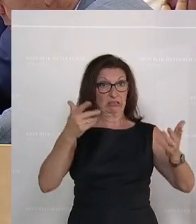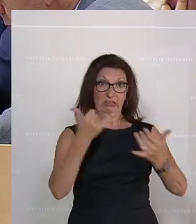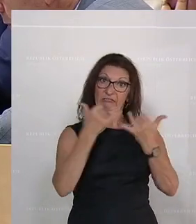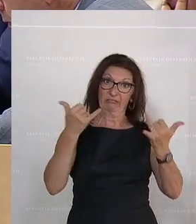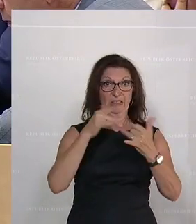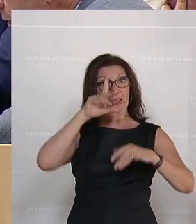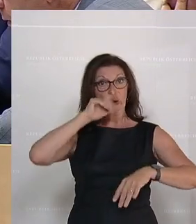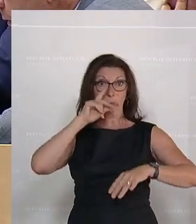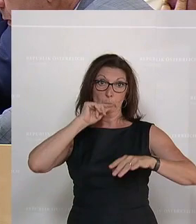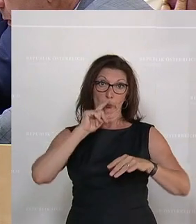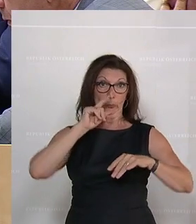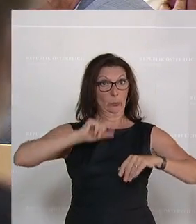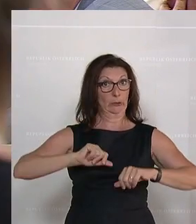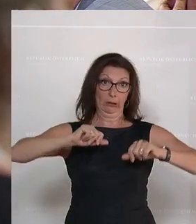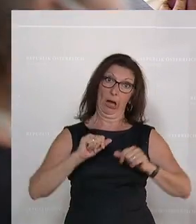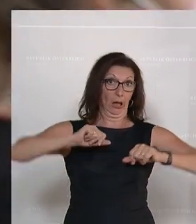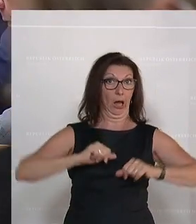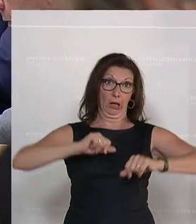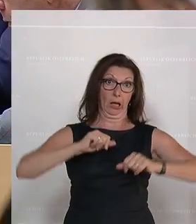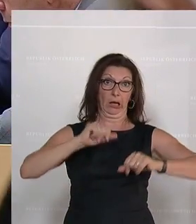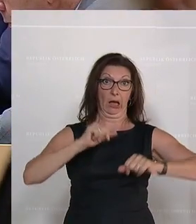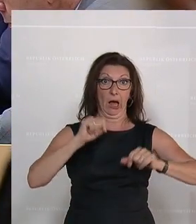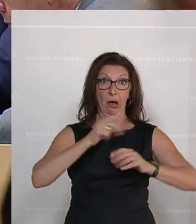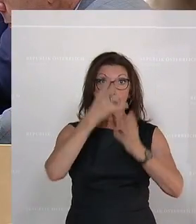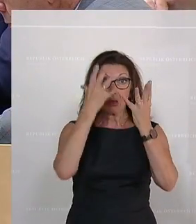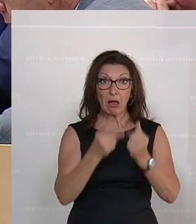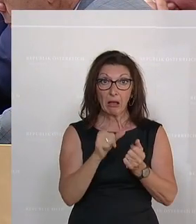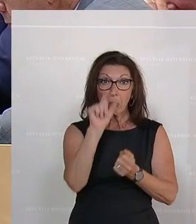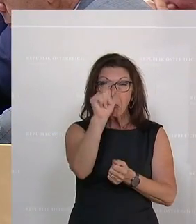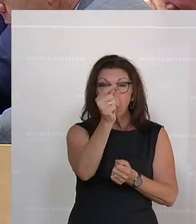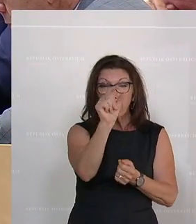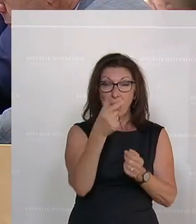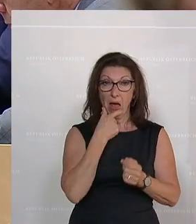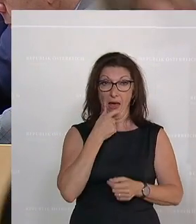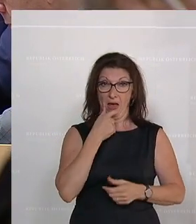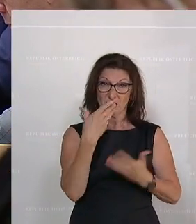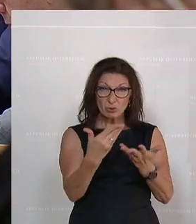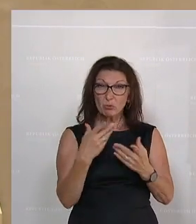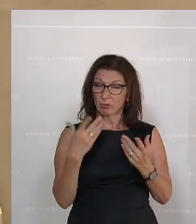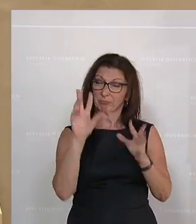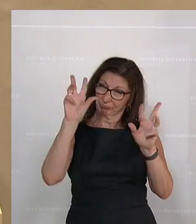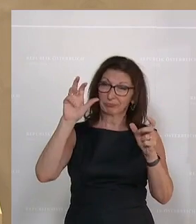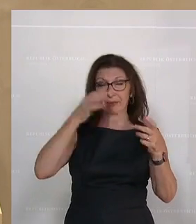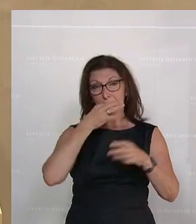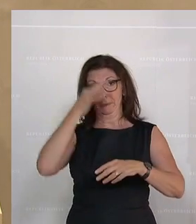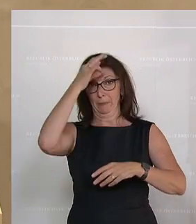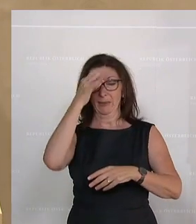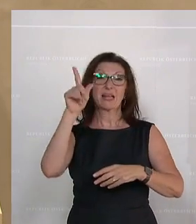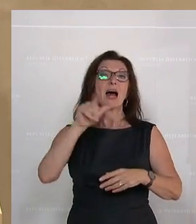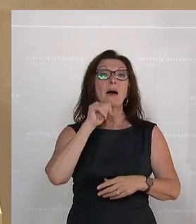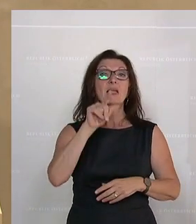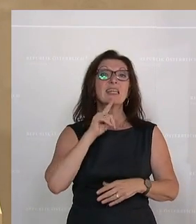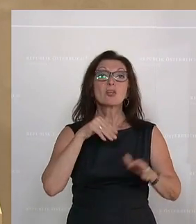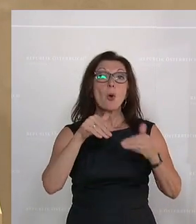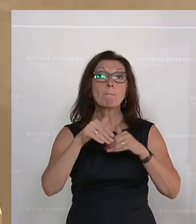ein kleines wacht leichen und so wird mit steuergeld umgegangen und das ist ja nicht nur beim minister auch so das